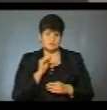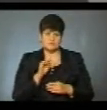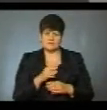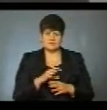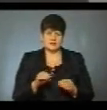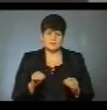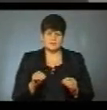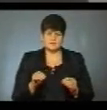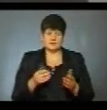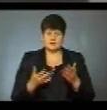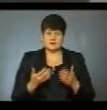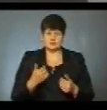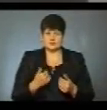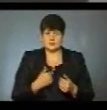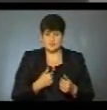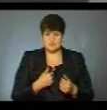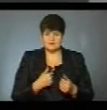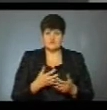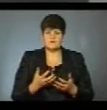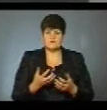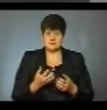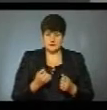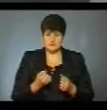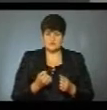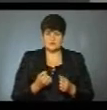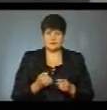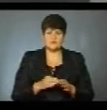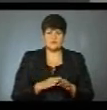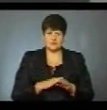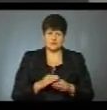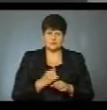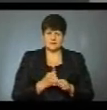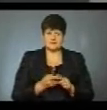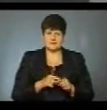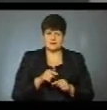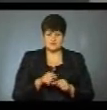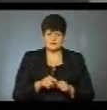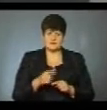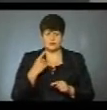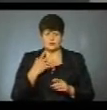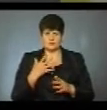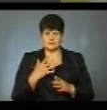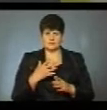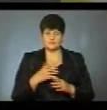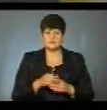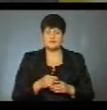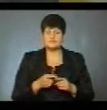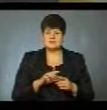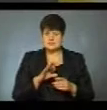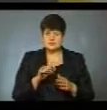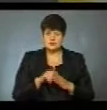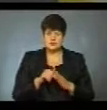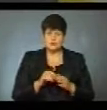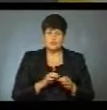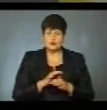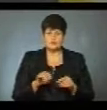все. Проте, думаю, якщо би я там взявся і там майже там повноцінно працював над цим, я думаю, ми б там досягли певного результату. Суть проєкту саме в